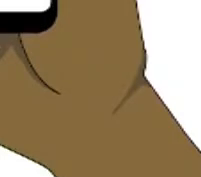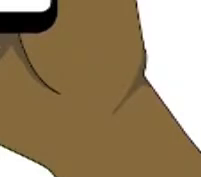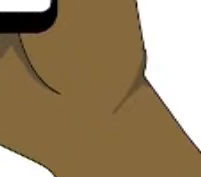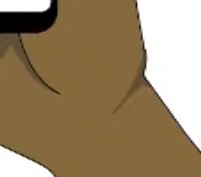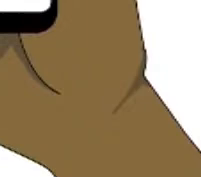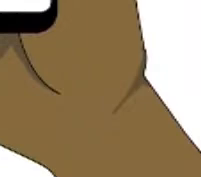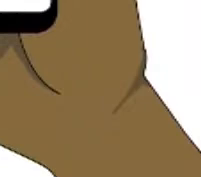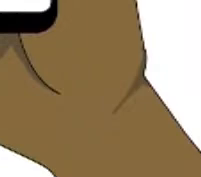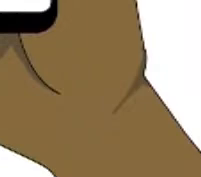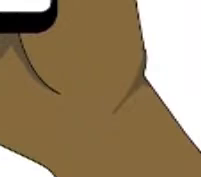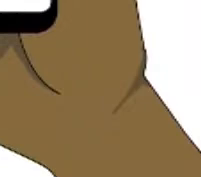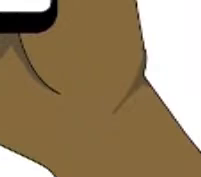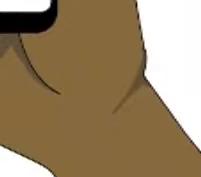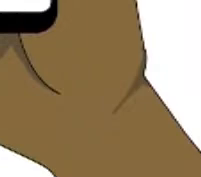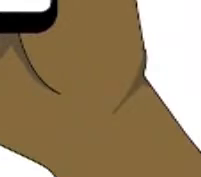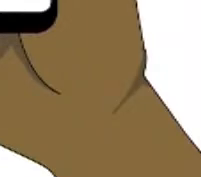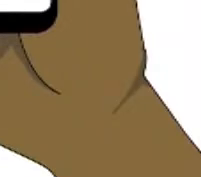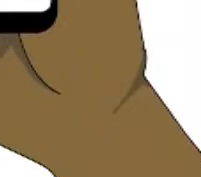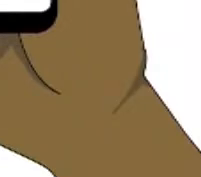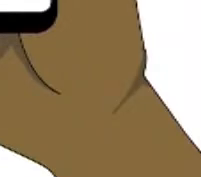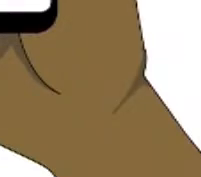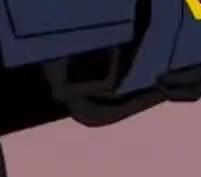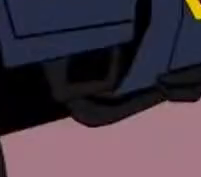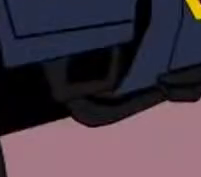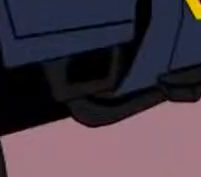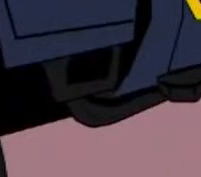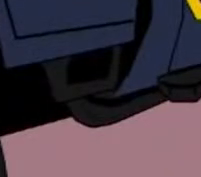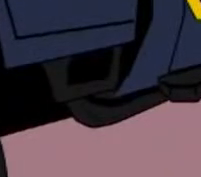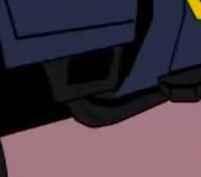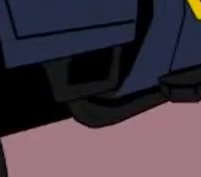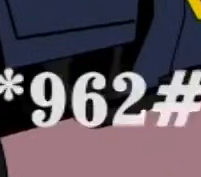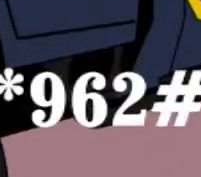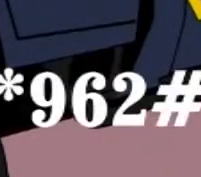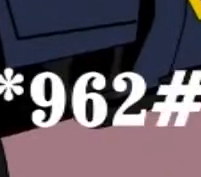nyota 962 alama ya reli.